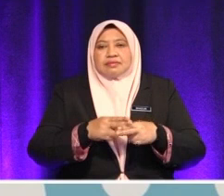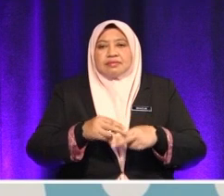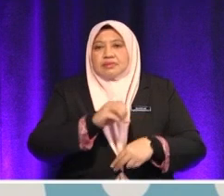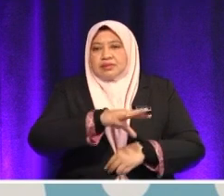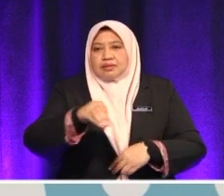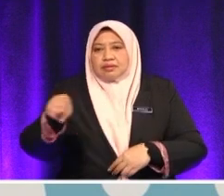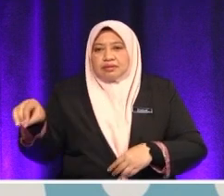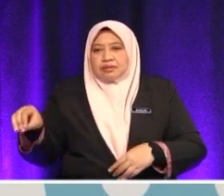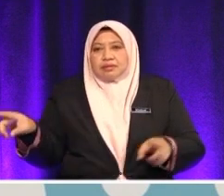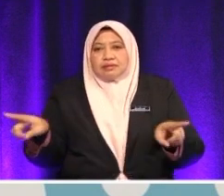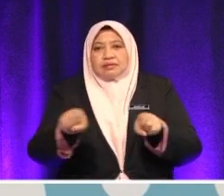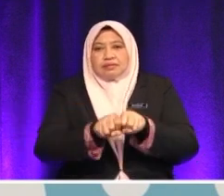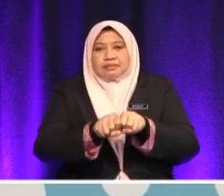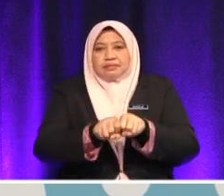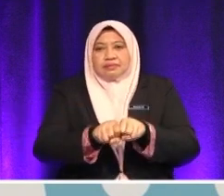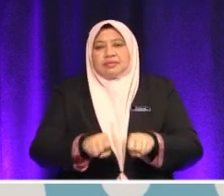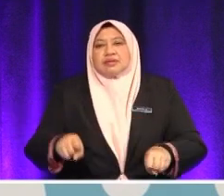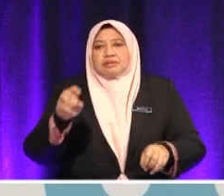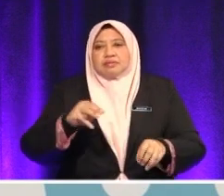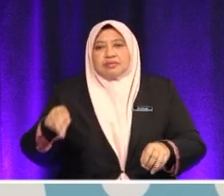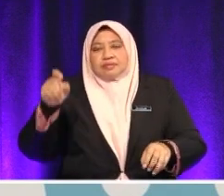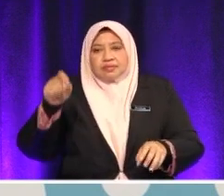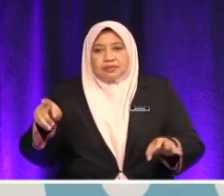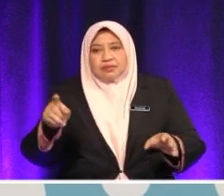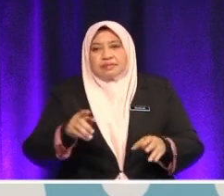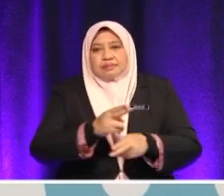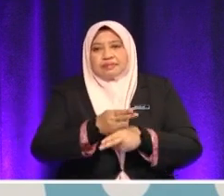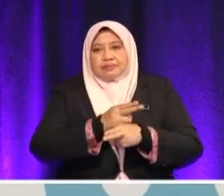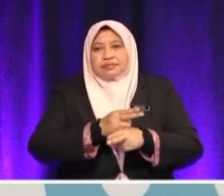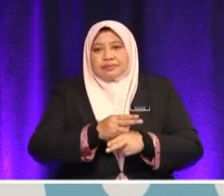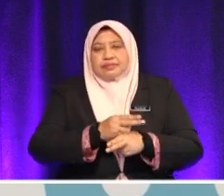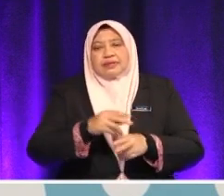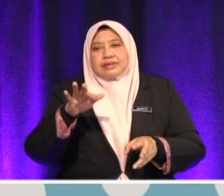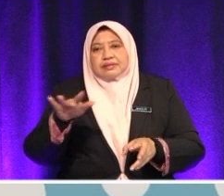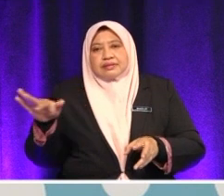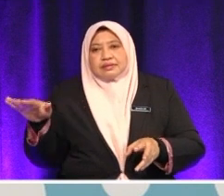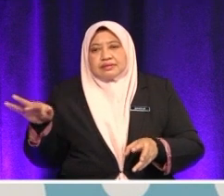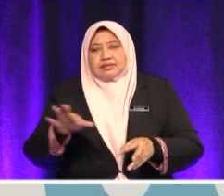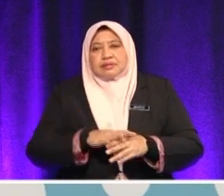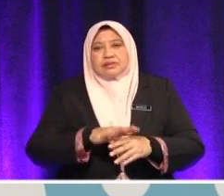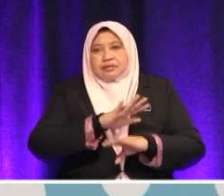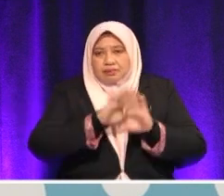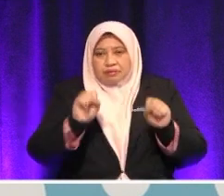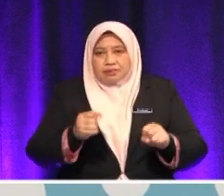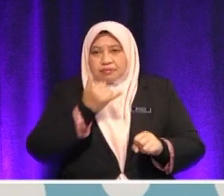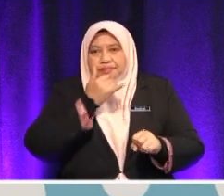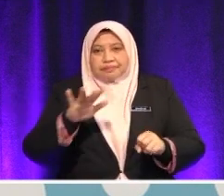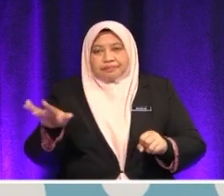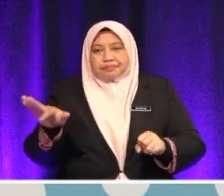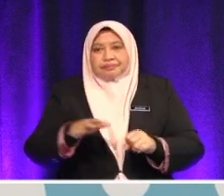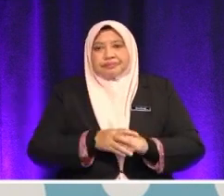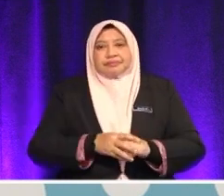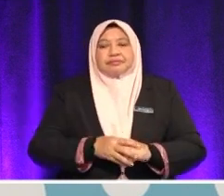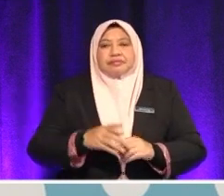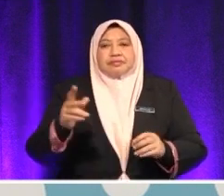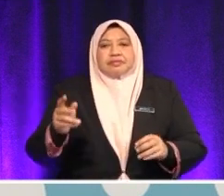simetri jadi di sini murid karena berhati-hati dari segi ejaan Hanif jangan salah tulis Oke kalau kita lihat bentuk